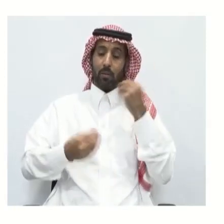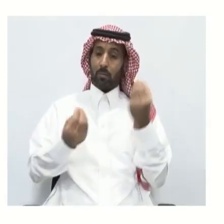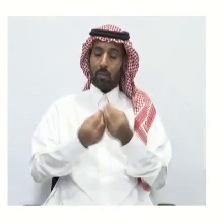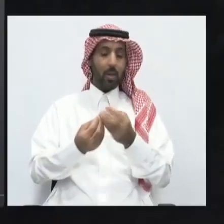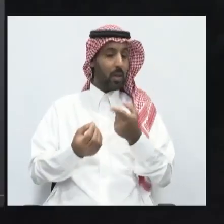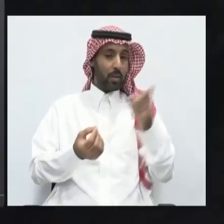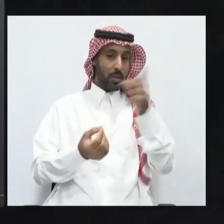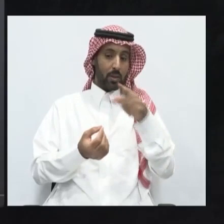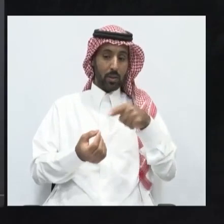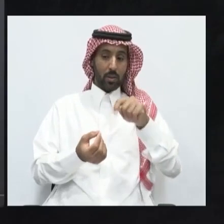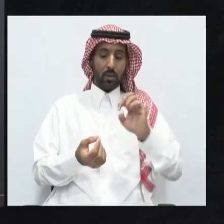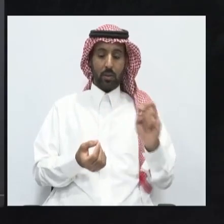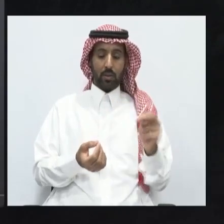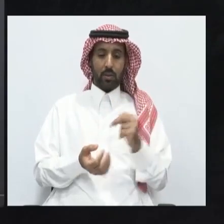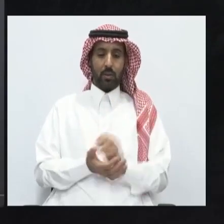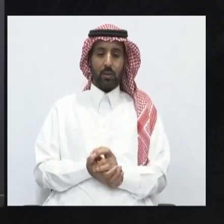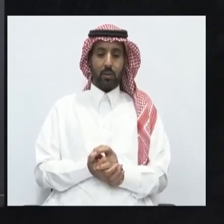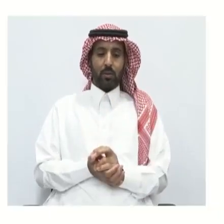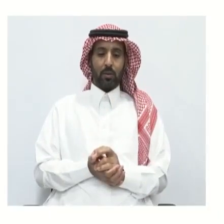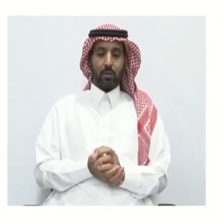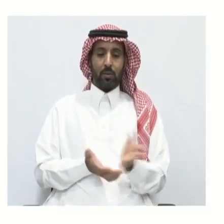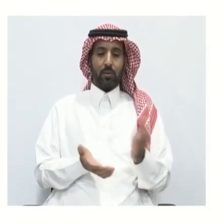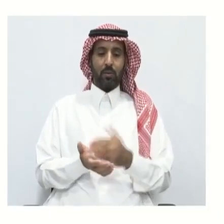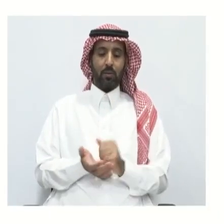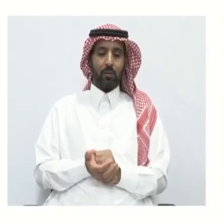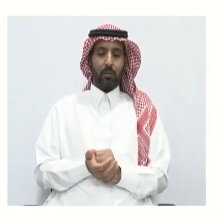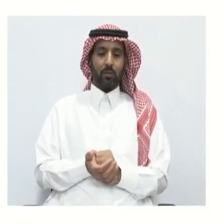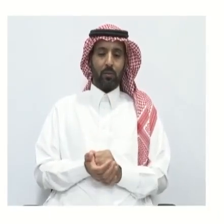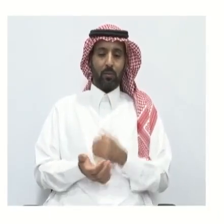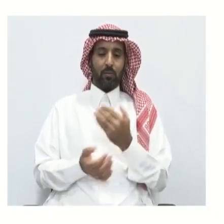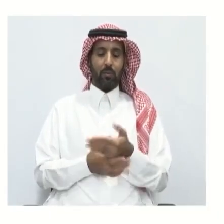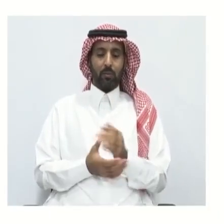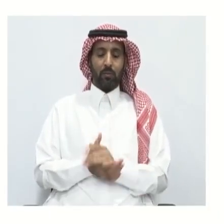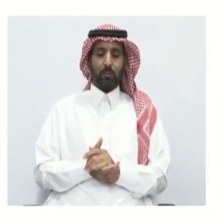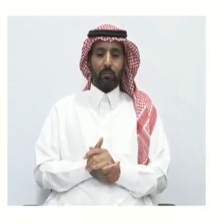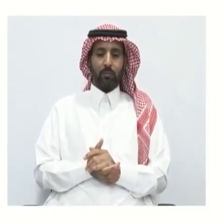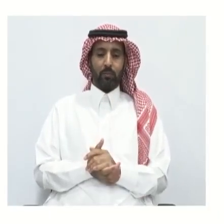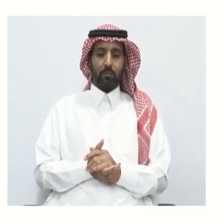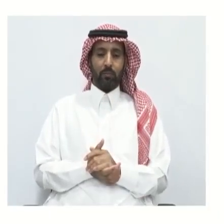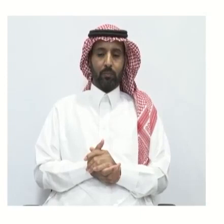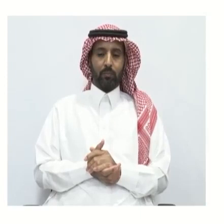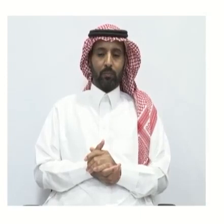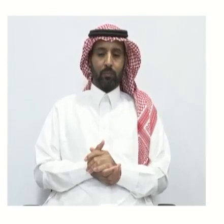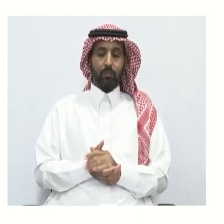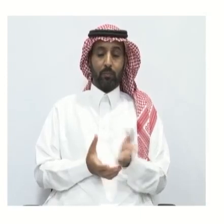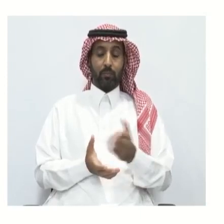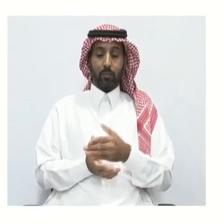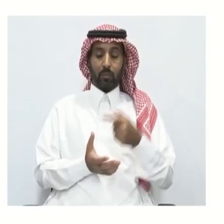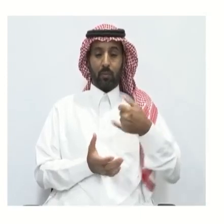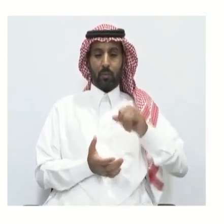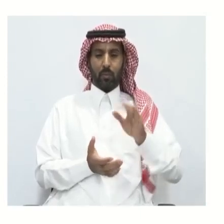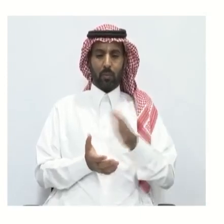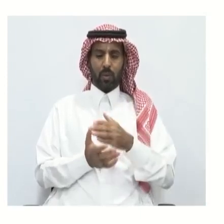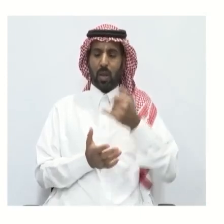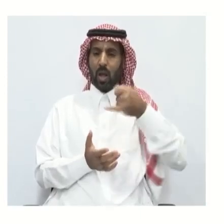المقام لانه مكتوب لدي في السؤال والمطلوب حساب عدد مولات يوديد الزنك لان يوديد